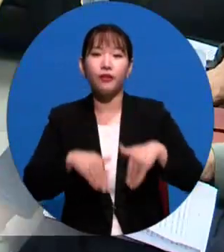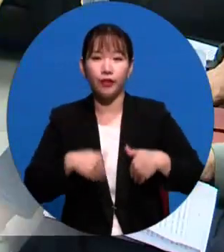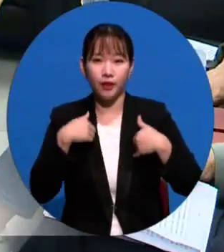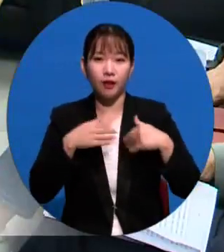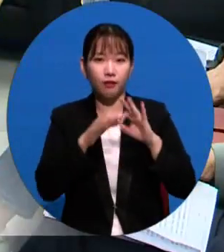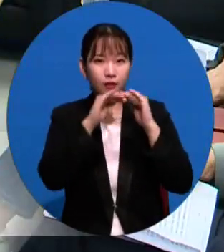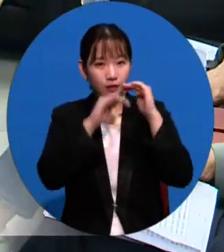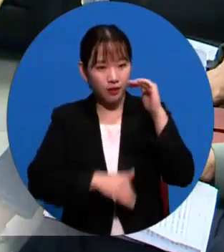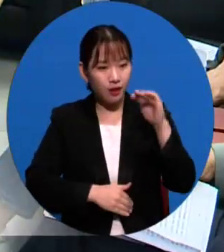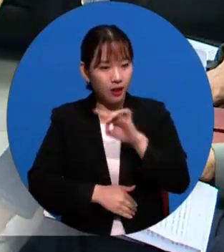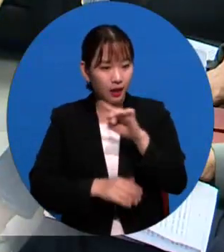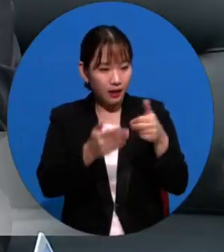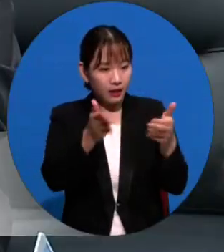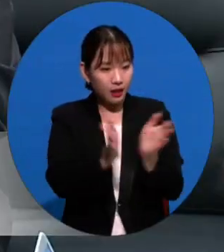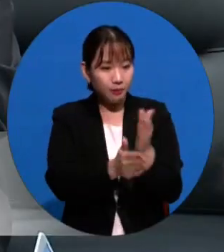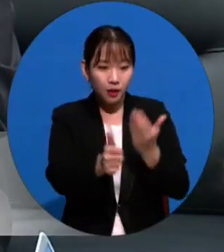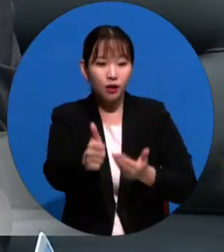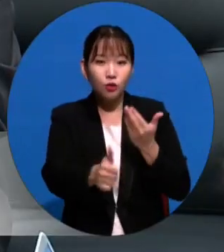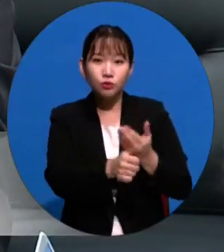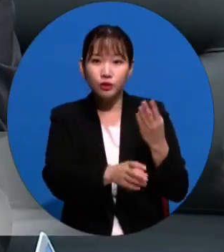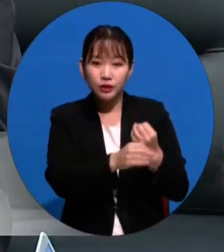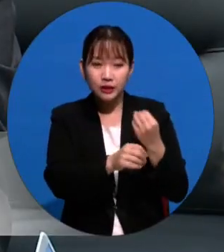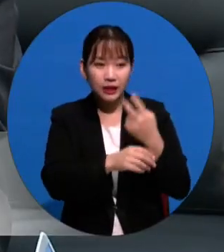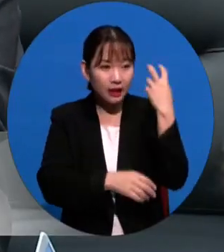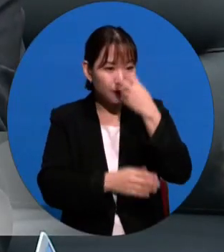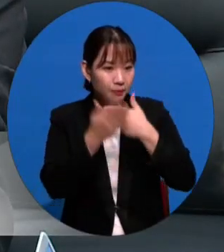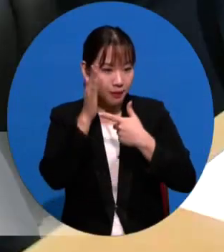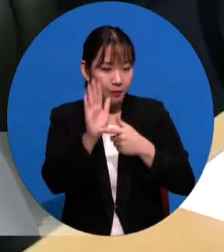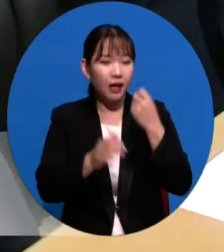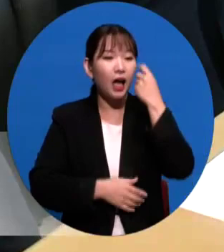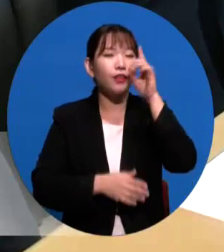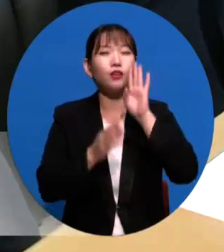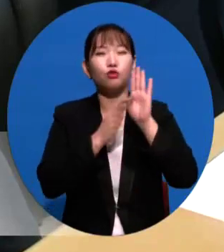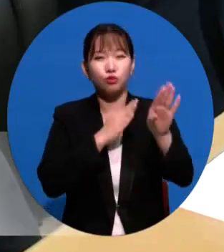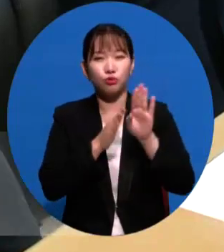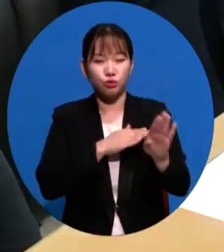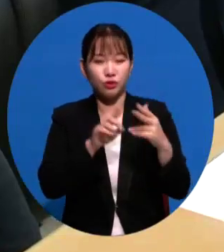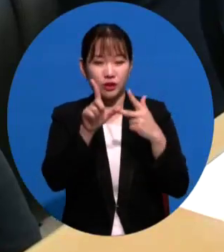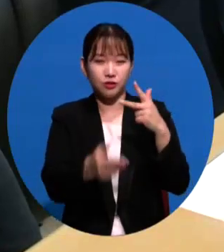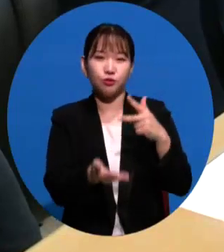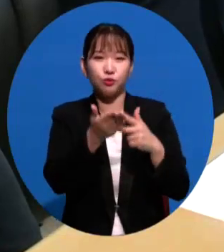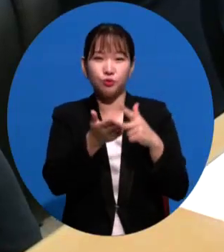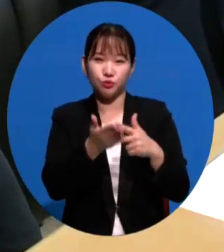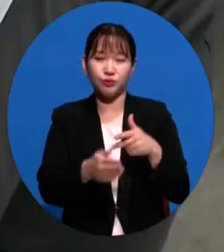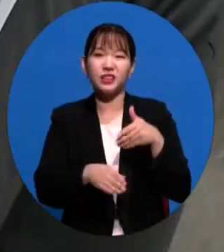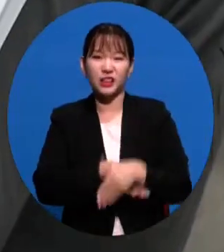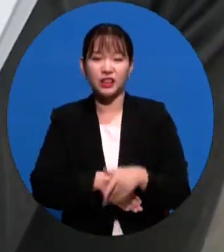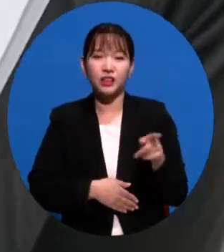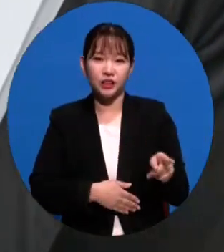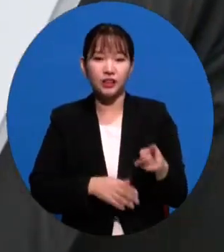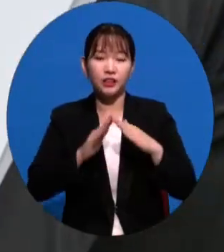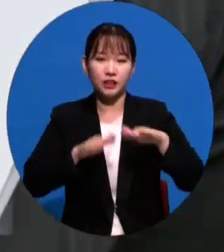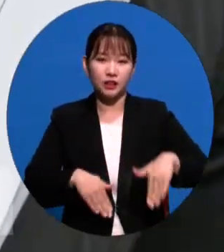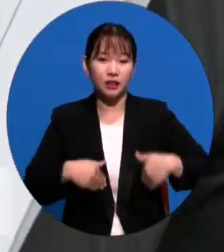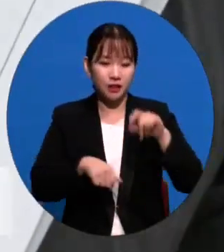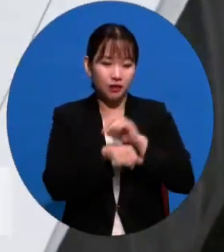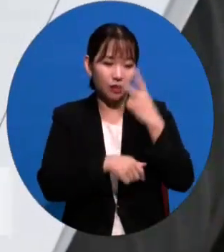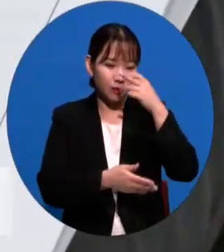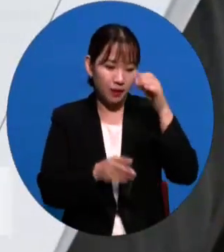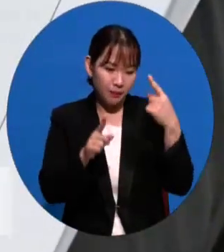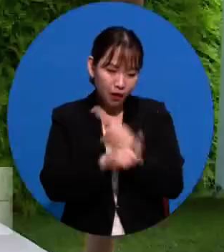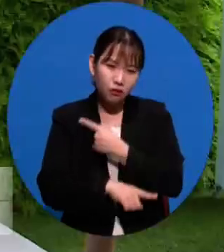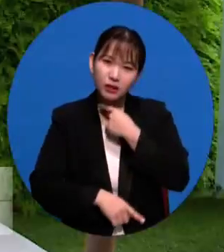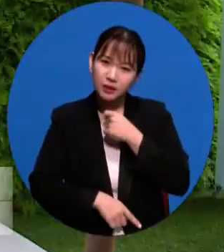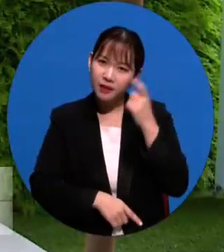관련 내용들이 각 부서에 안내된 것은 감사 발표 한 달이 훌쩍 지난 이달 초였습니다. 전라남도의 사무관리비 개선